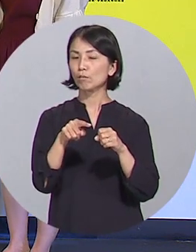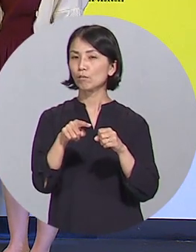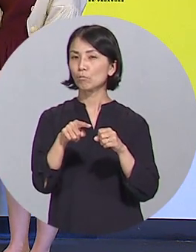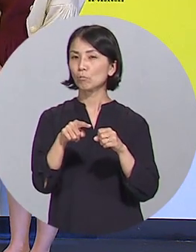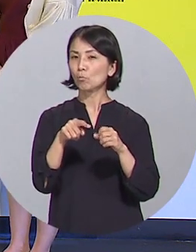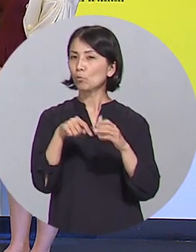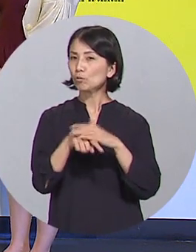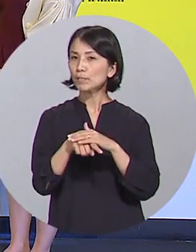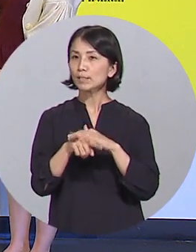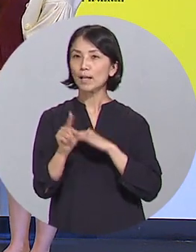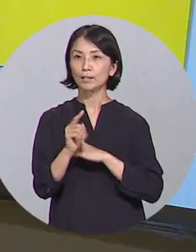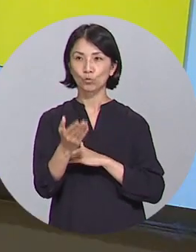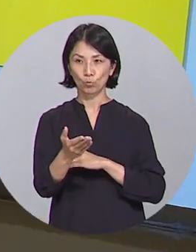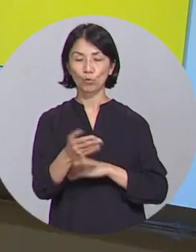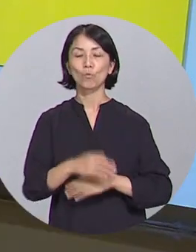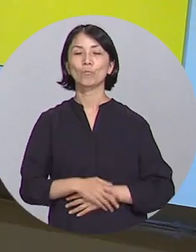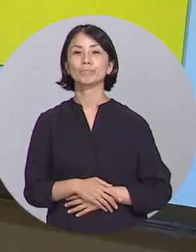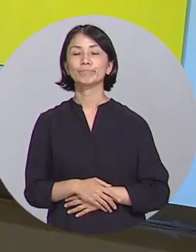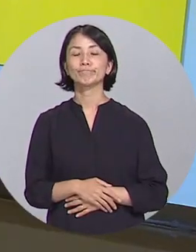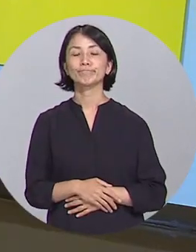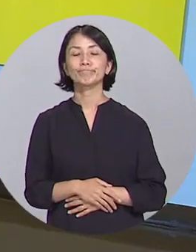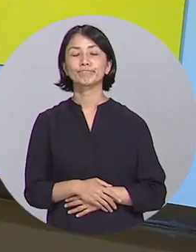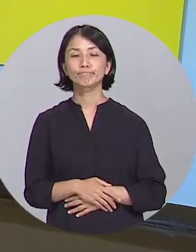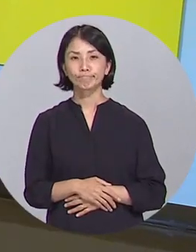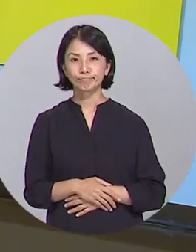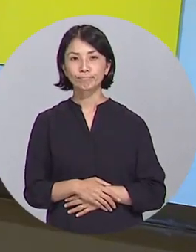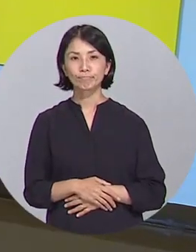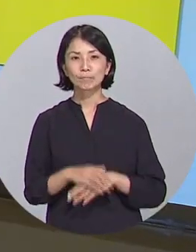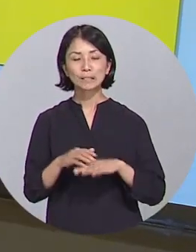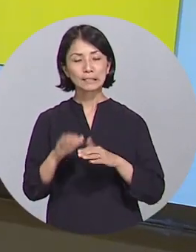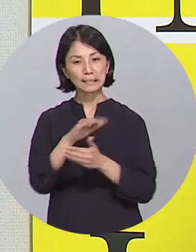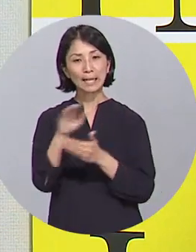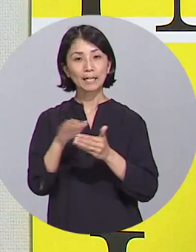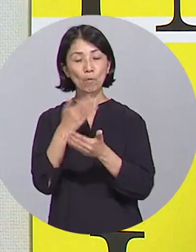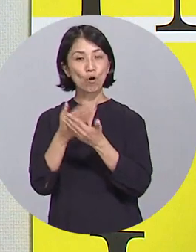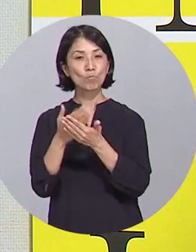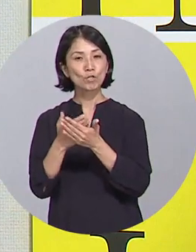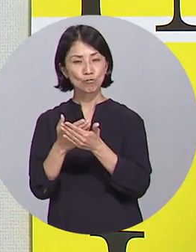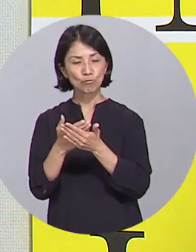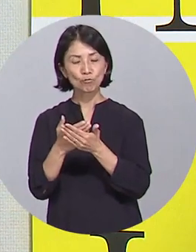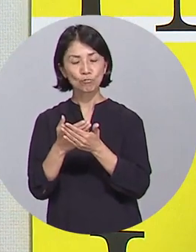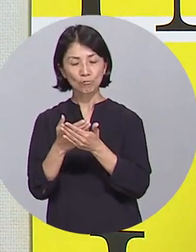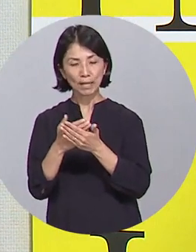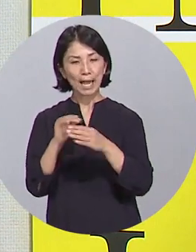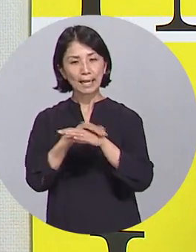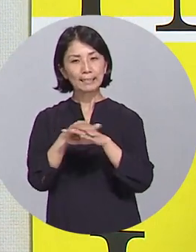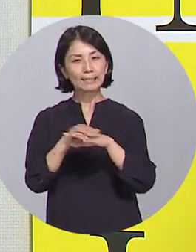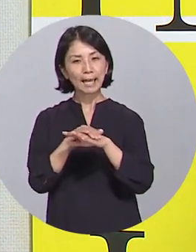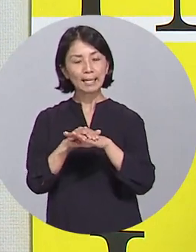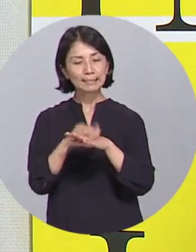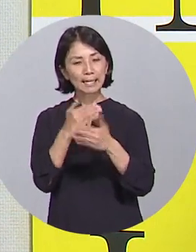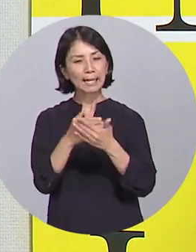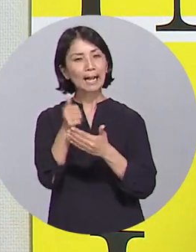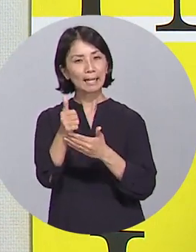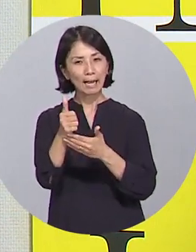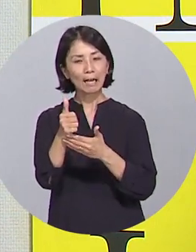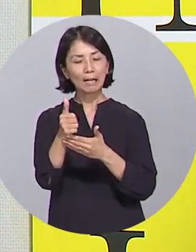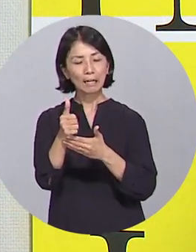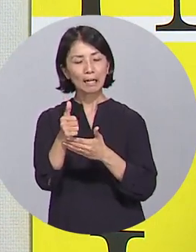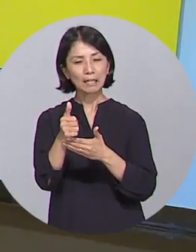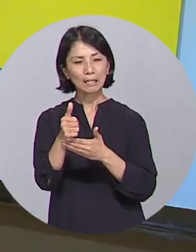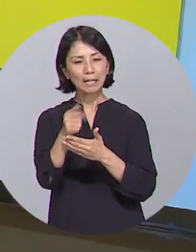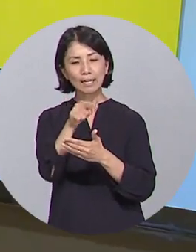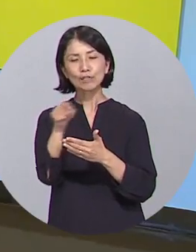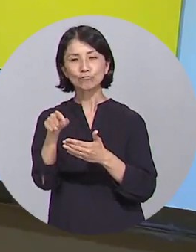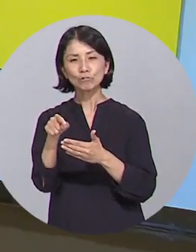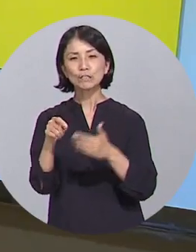の年に設定されたんですか。 埼玉 その近代美術にとって、あの重要な作家が何人か1960年前